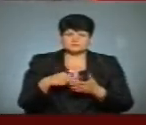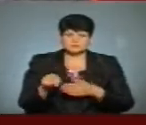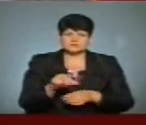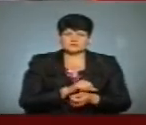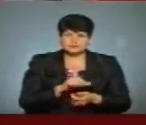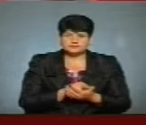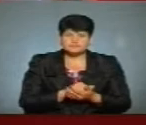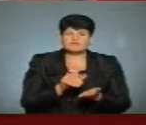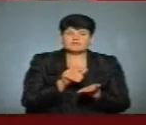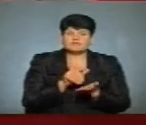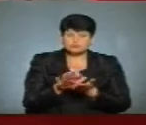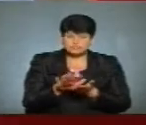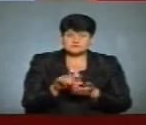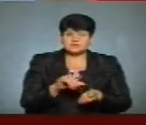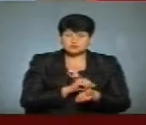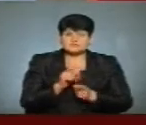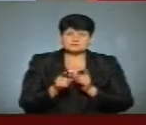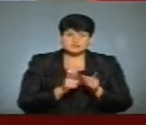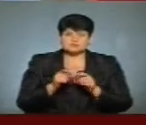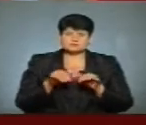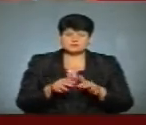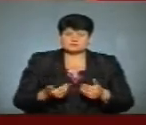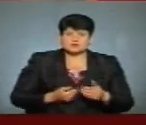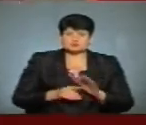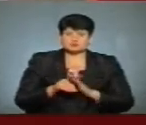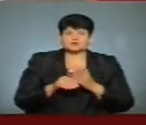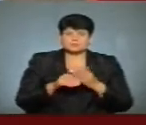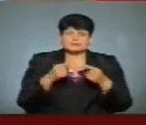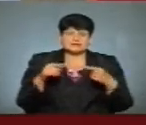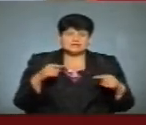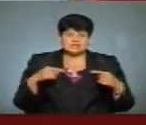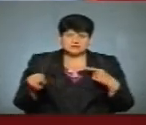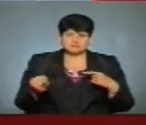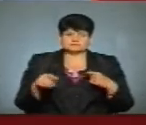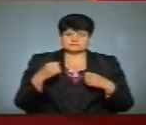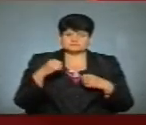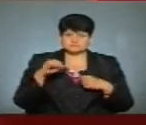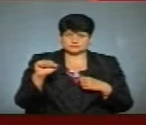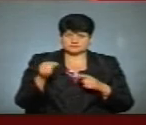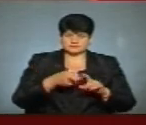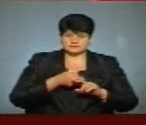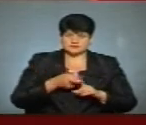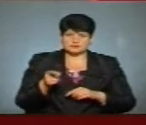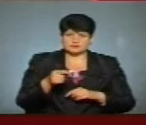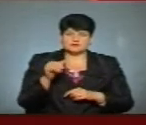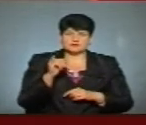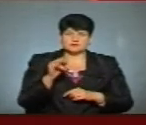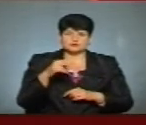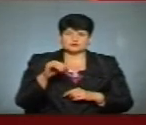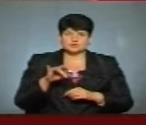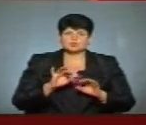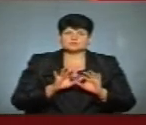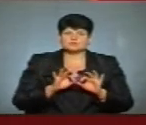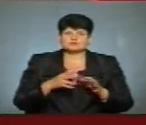Відмовився від наркотиків, змінив спосіб життя та почав допомагати іншим подолати залежність. Тернополянин Ігор Дідушок розповів